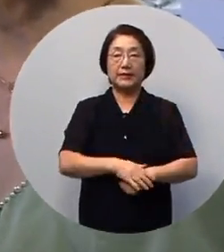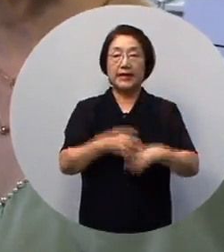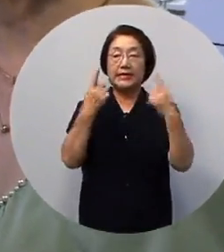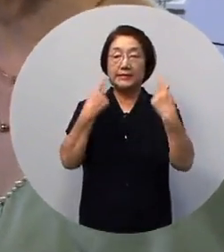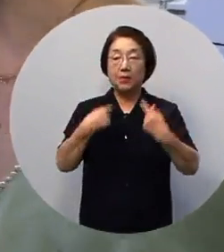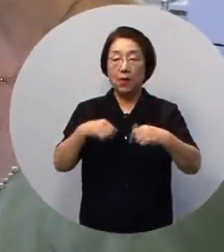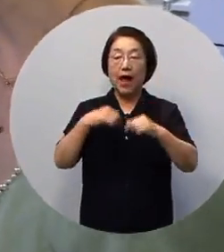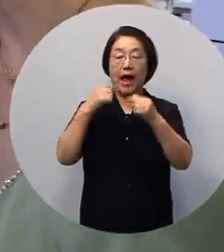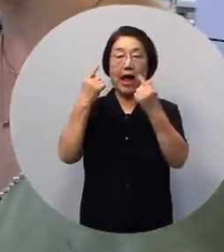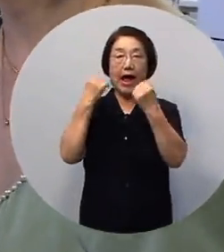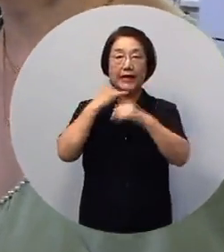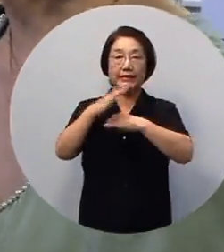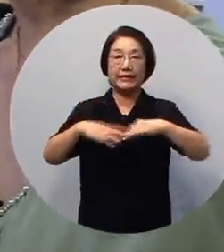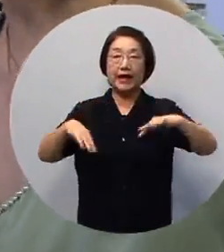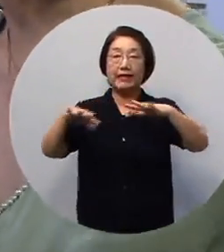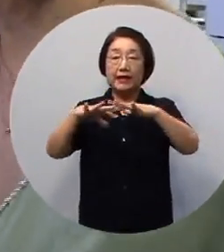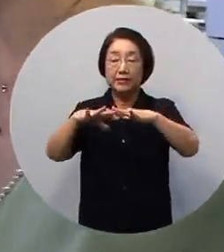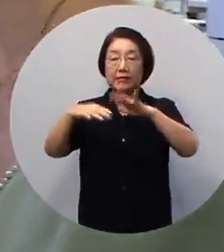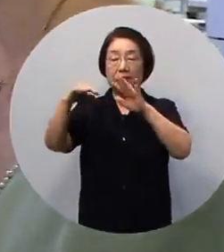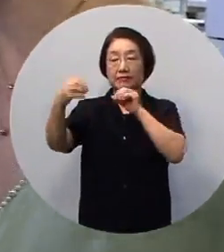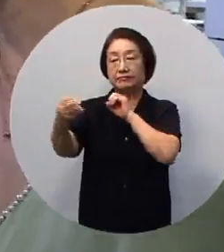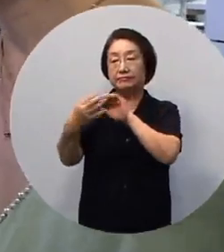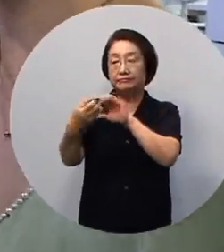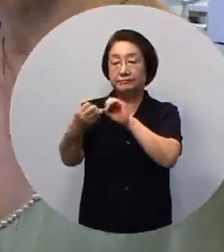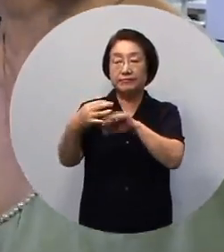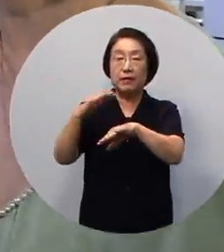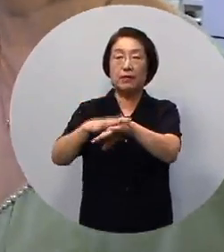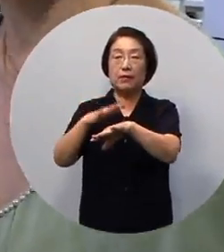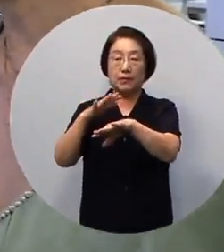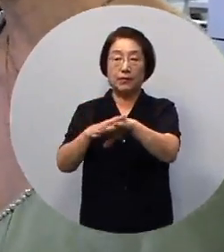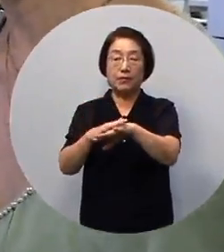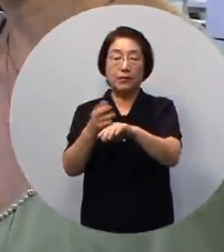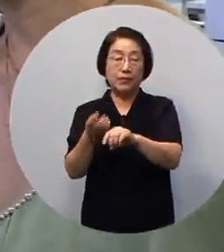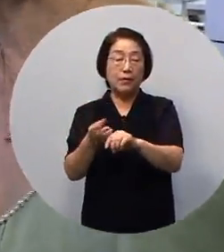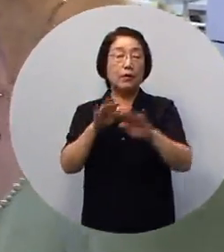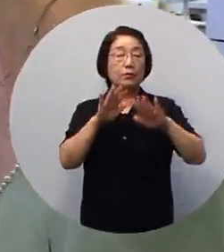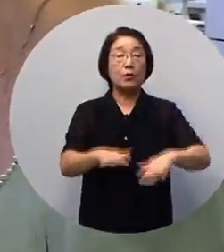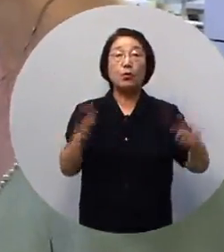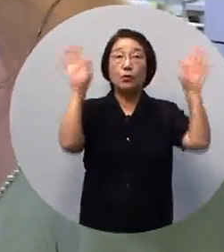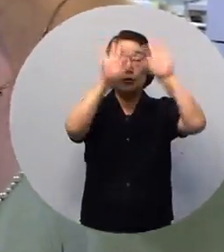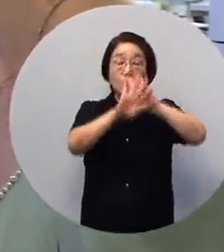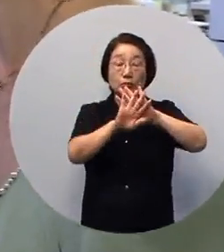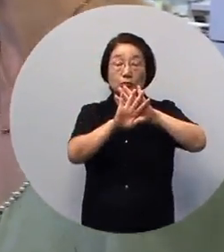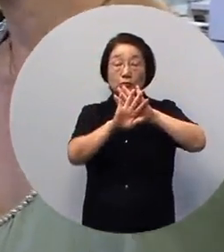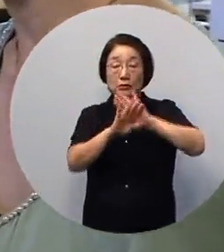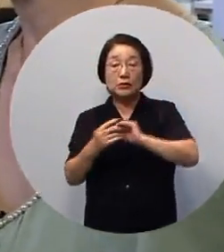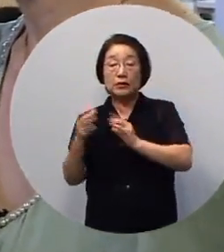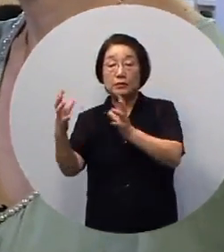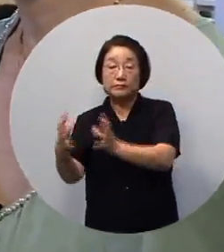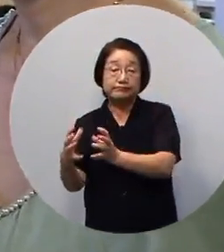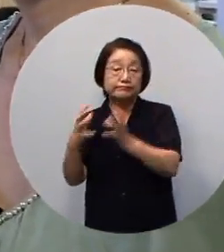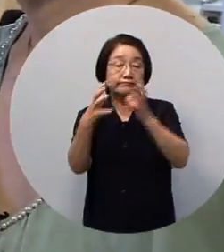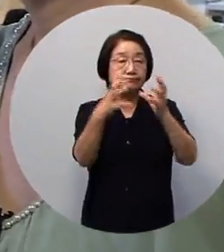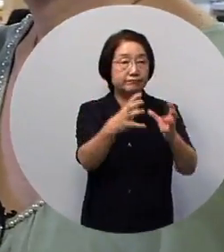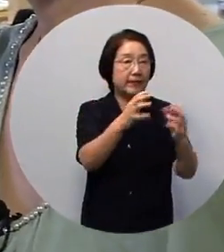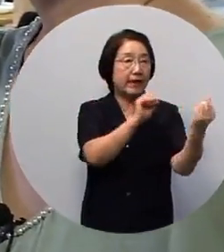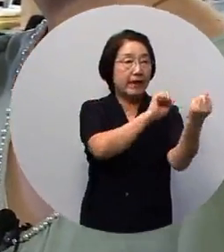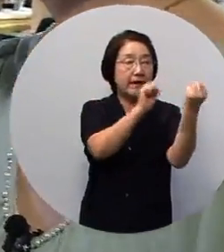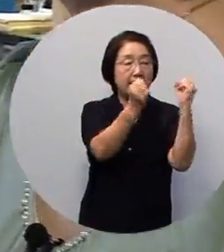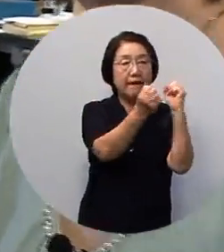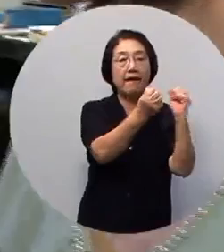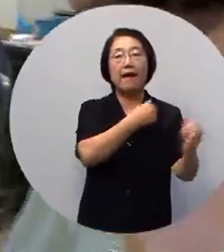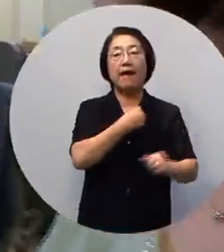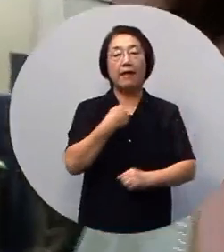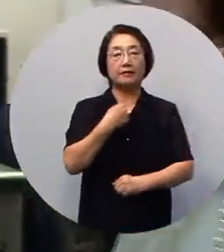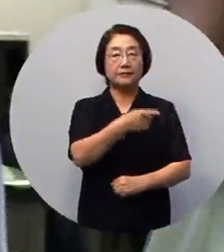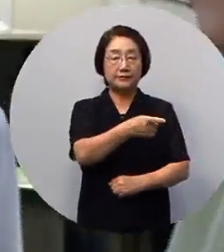りですけれども、今夜この場所に行けばそういった人たちと会えるということなんですね。 はい、でインターネット上の意見